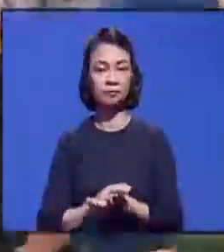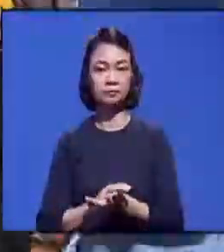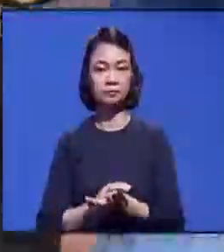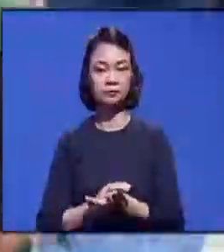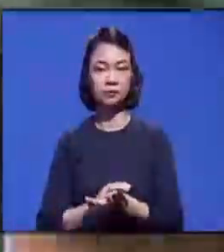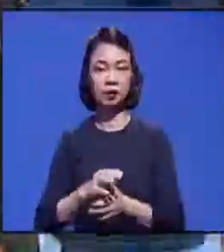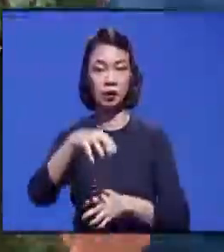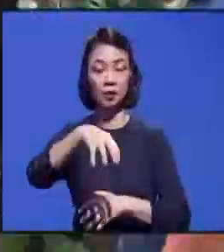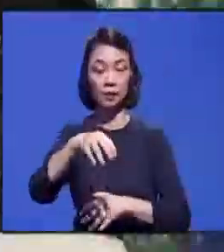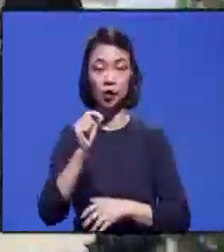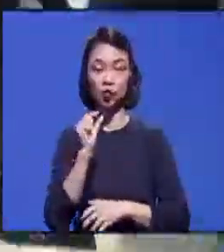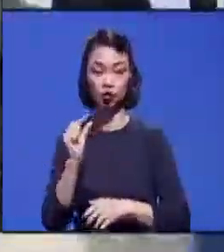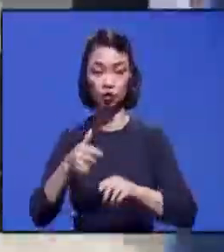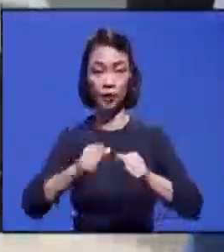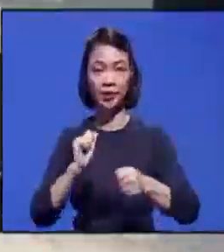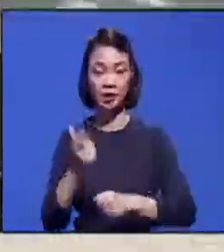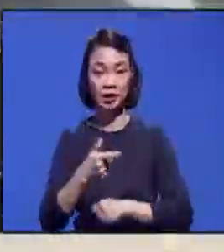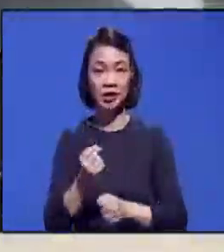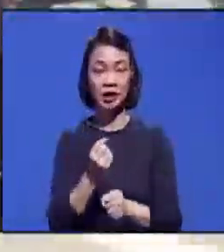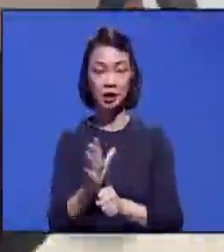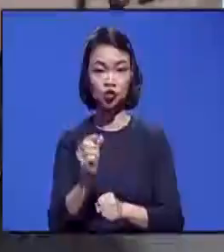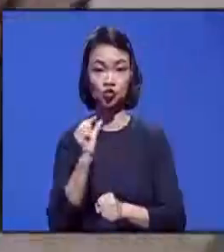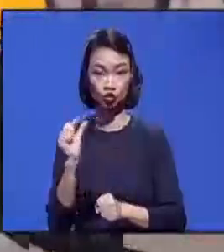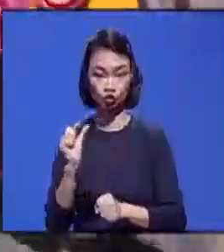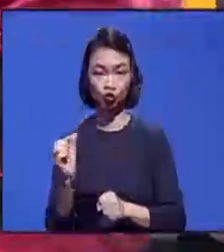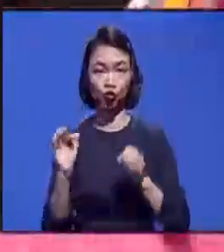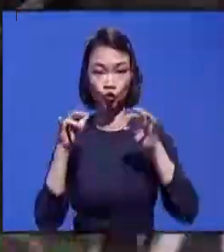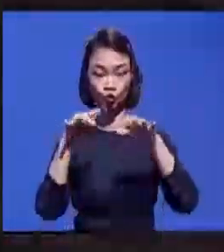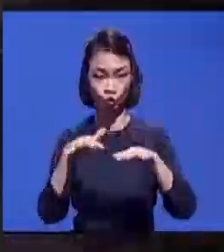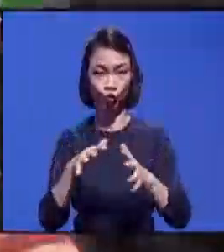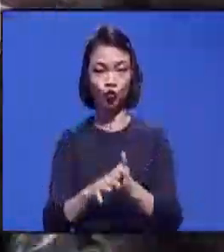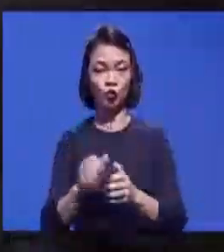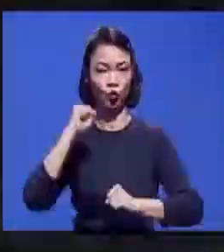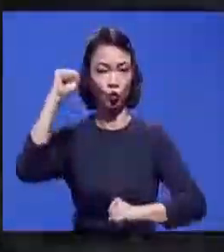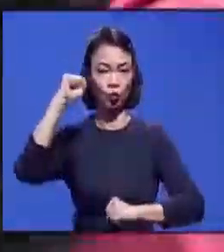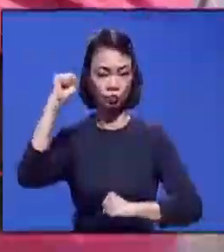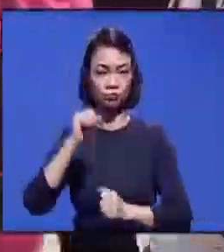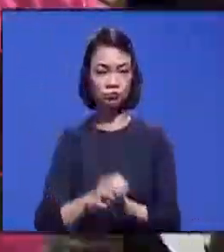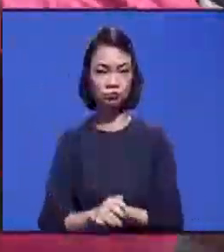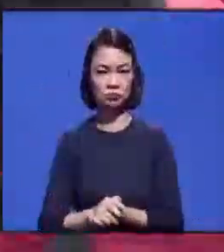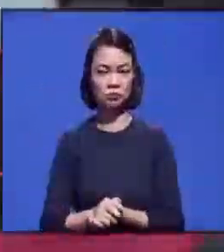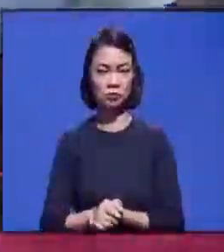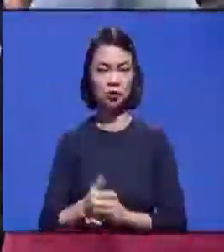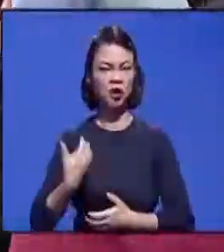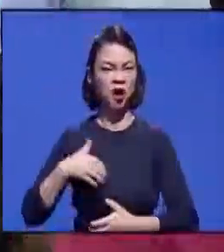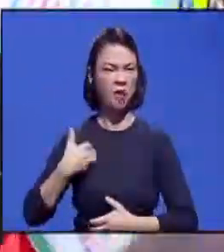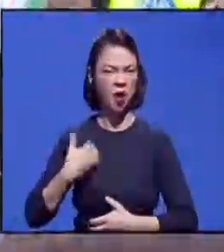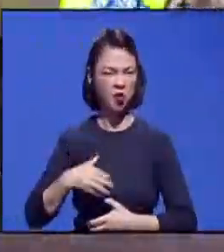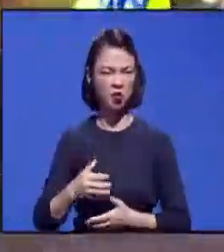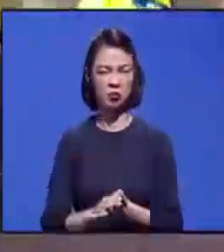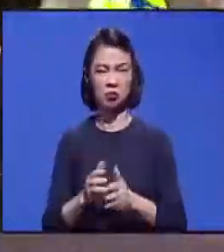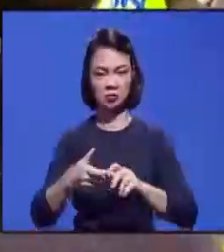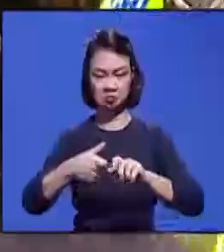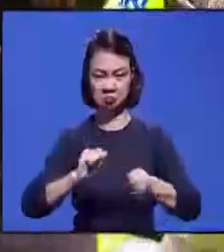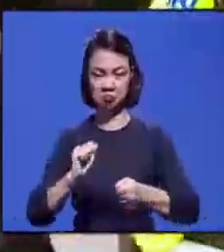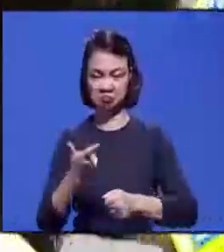stand rapid test secara gratis kepada para peserta aksi, namun hanya saja kemudian antusias dari peserta aksi memang tidak terlalu banyak, sehingga